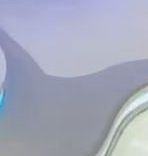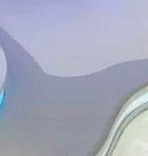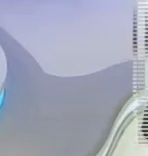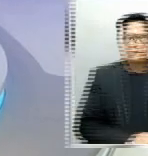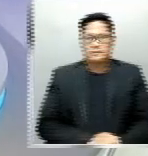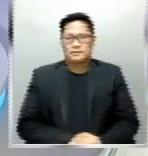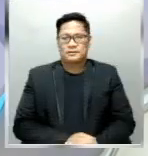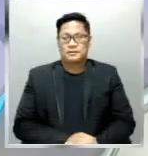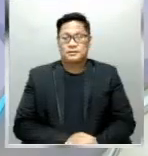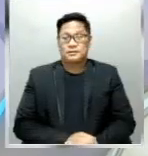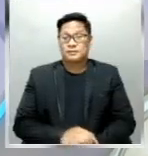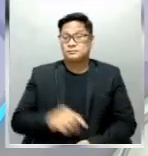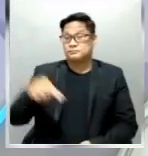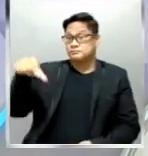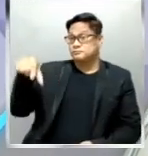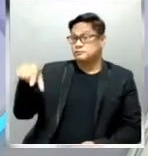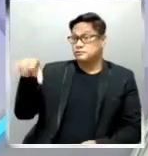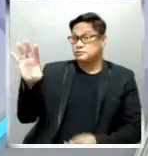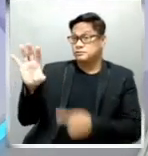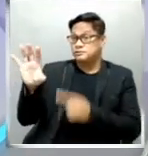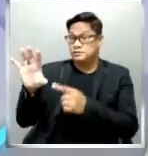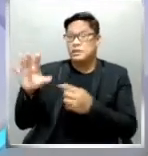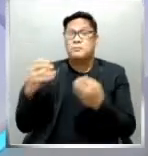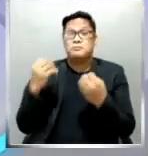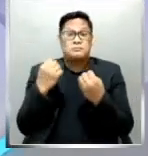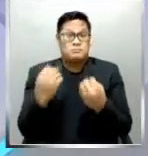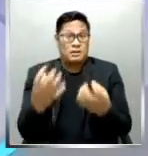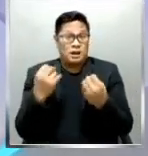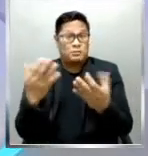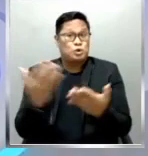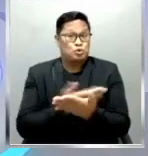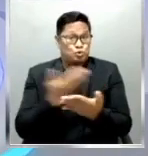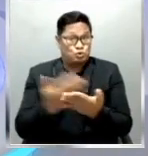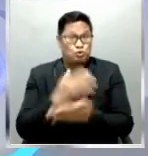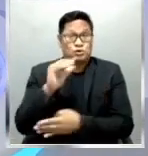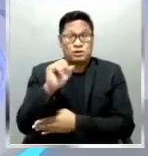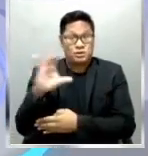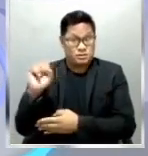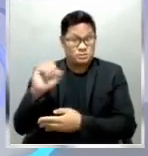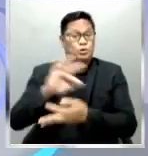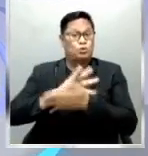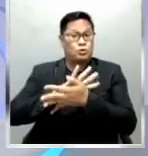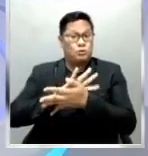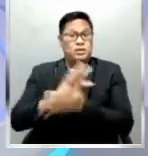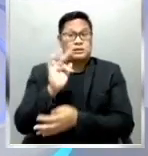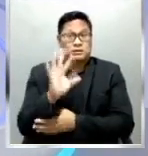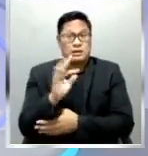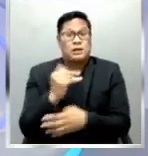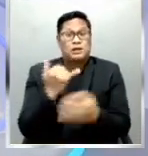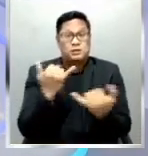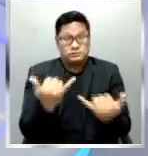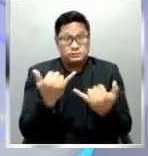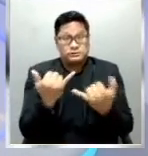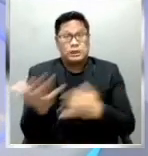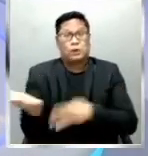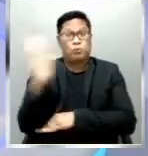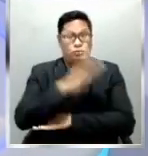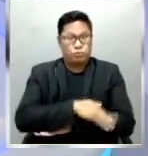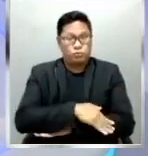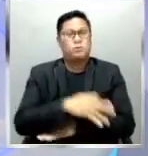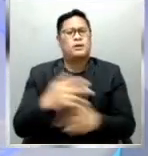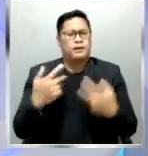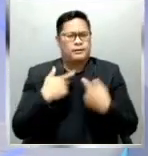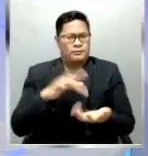Sa Quezon City na may pinakamaraming bagong kaso ng COVID-19 ngayong araw, binakunahan na ang ilang